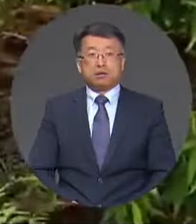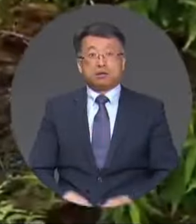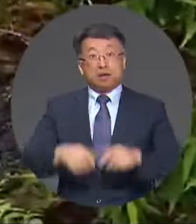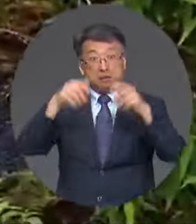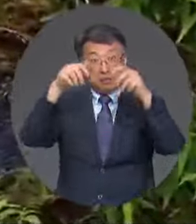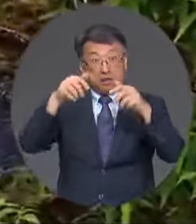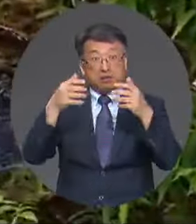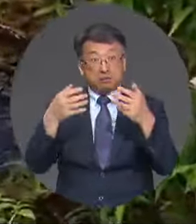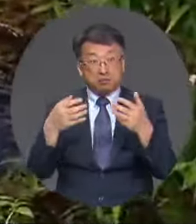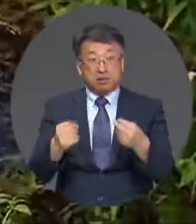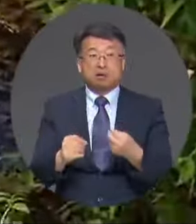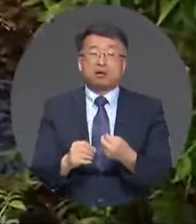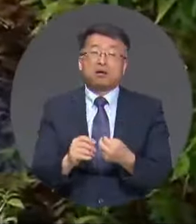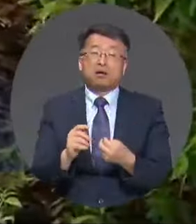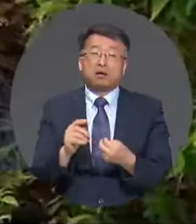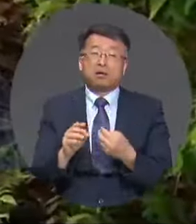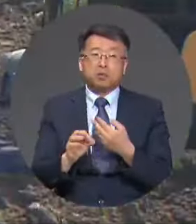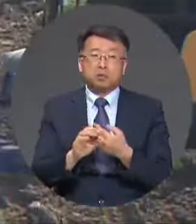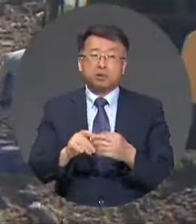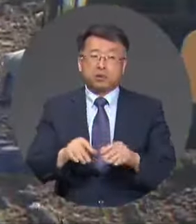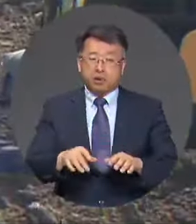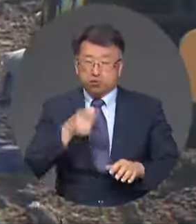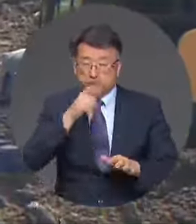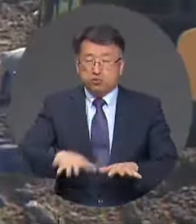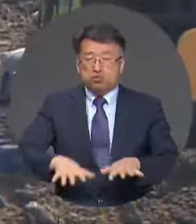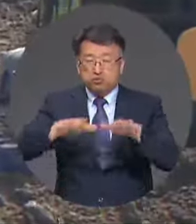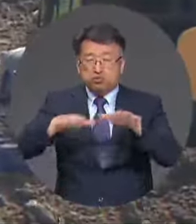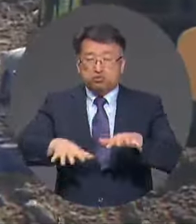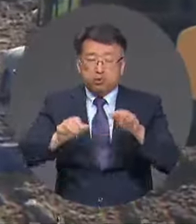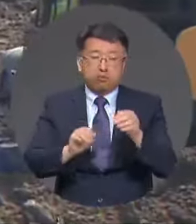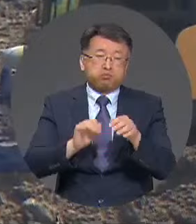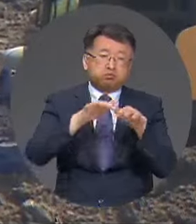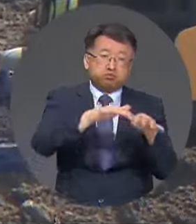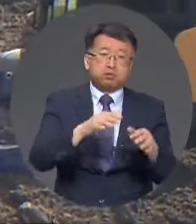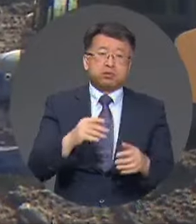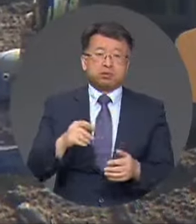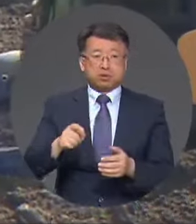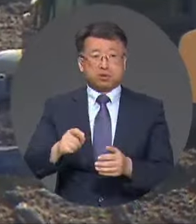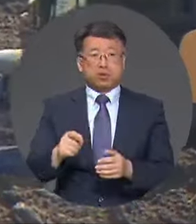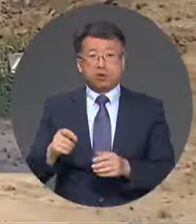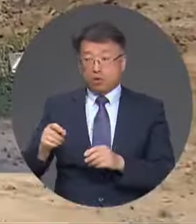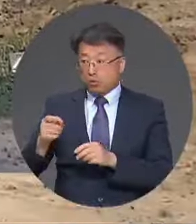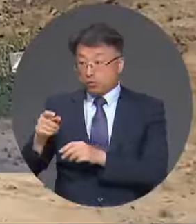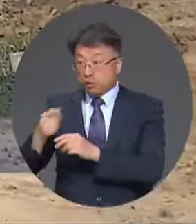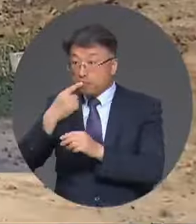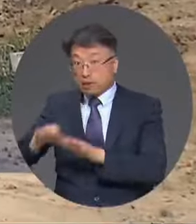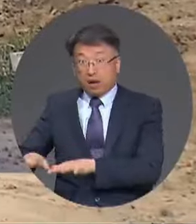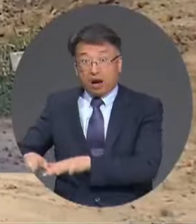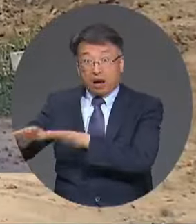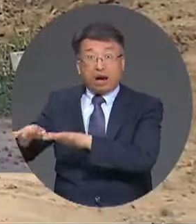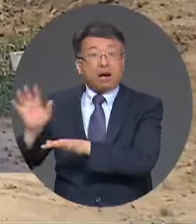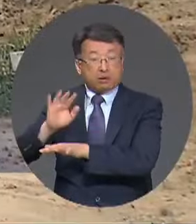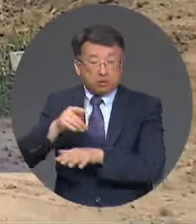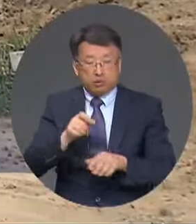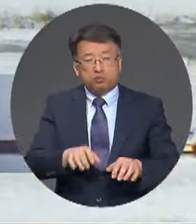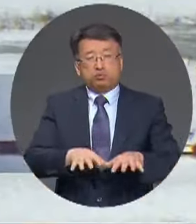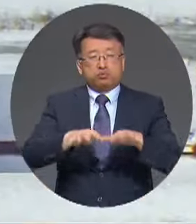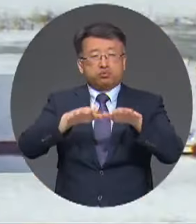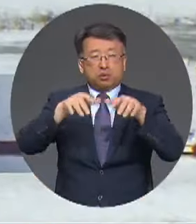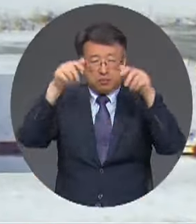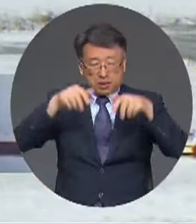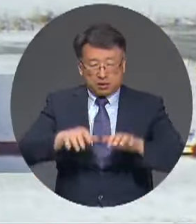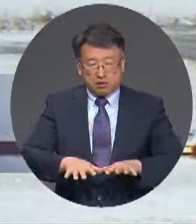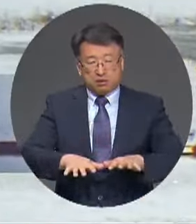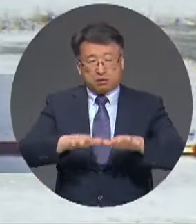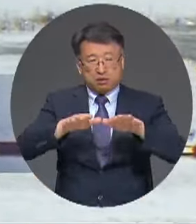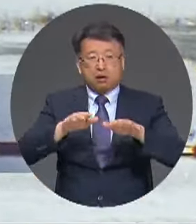많이 오면은 그게 침수가 됩니다. 그쪽에 만조 아닌 기간에도 불구하고 거의 침수식 그